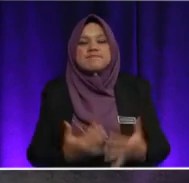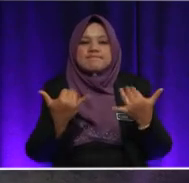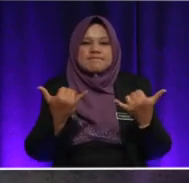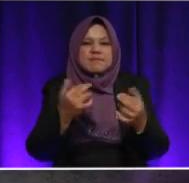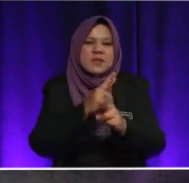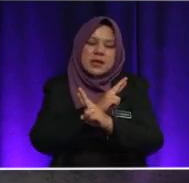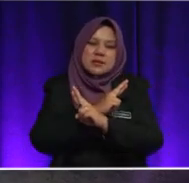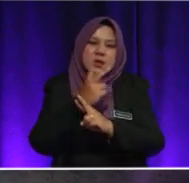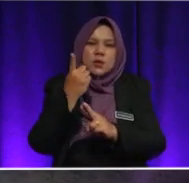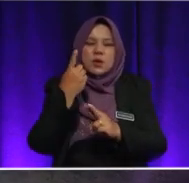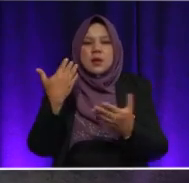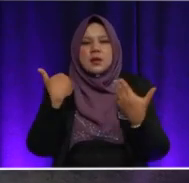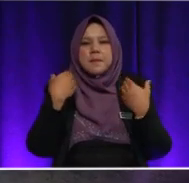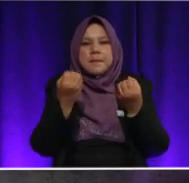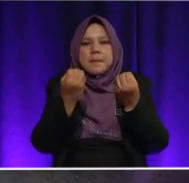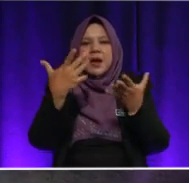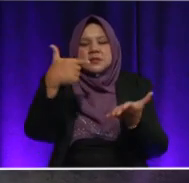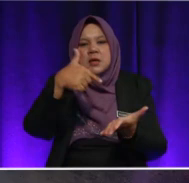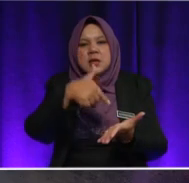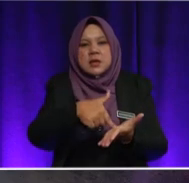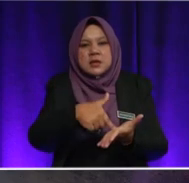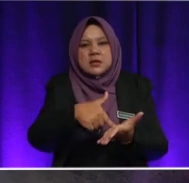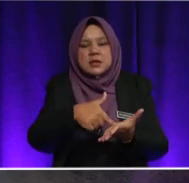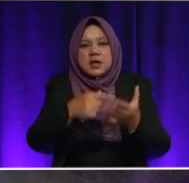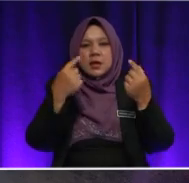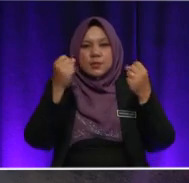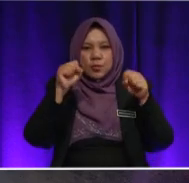dan banyak lagi perkara menarik ya